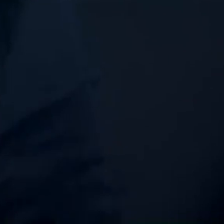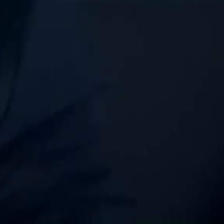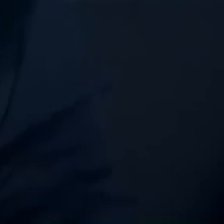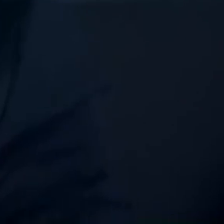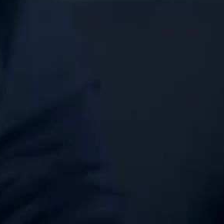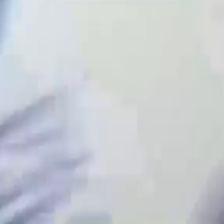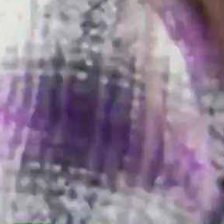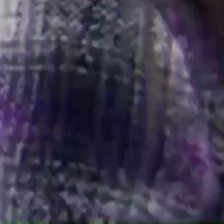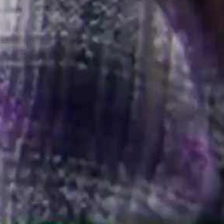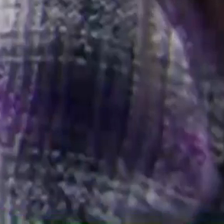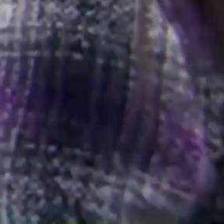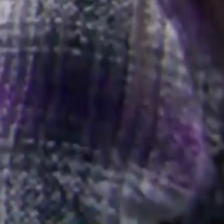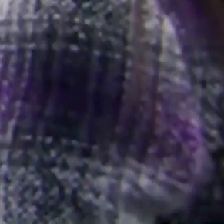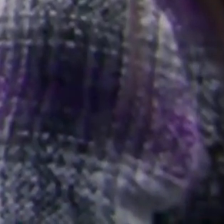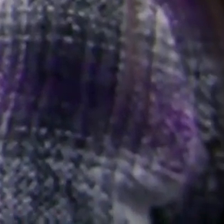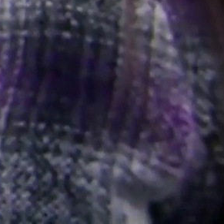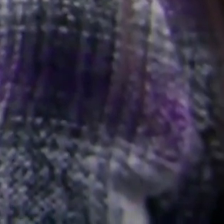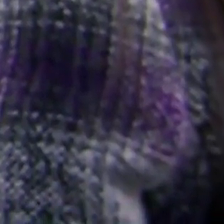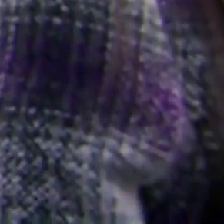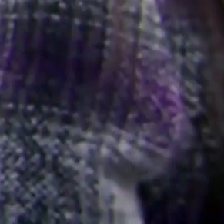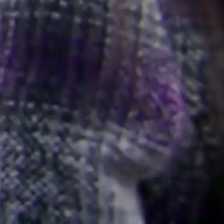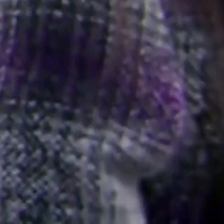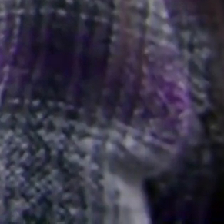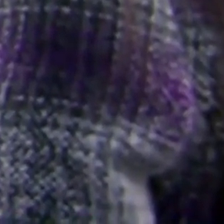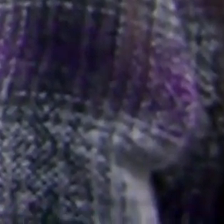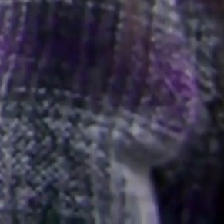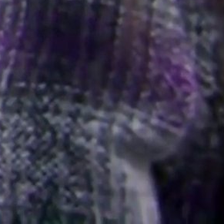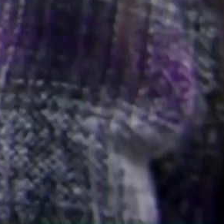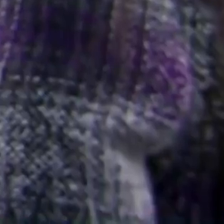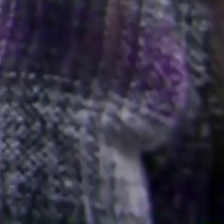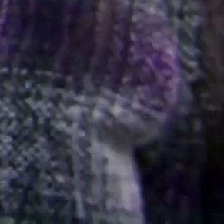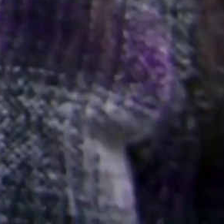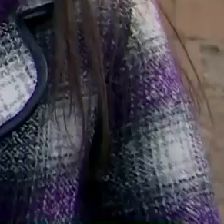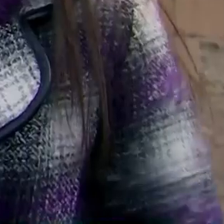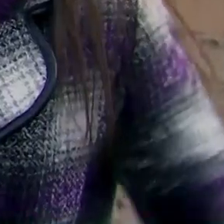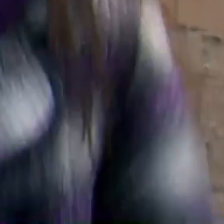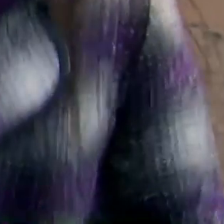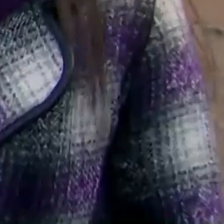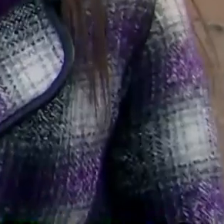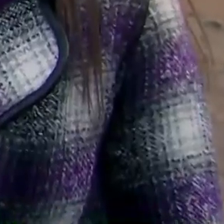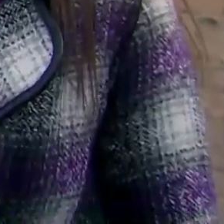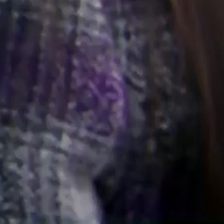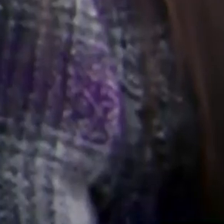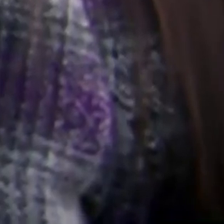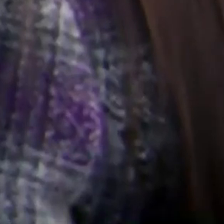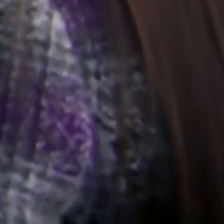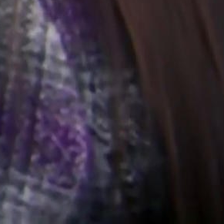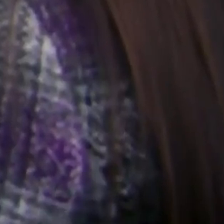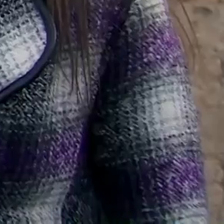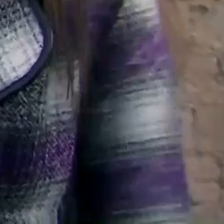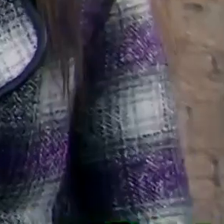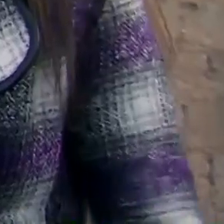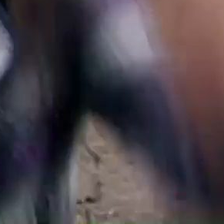Biraz daha hızlı gidebilir miyiz? Şu an. Hemen polis teknik takiple her ikisini yakalayacak. Yok artık. Var